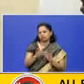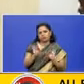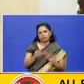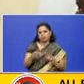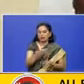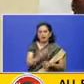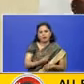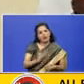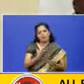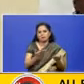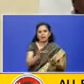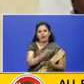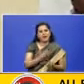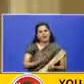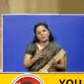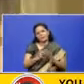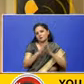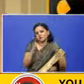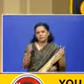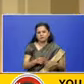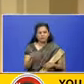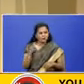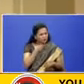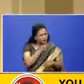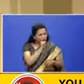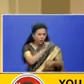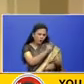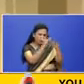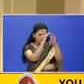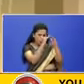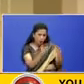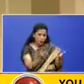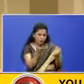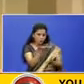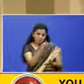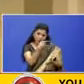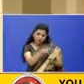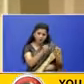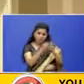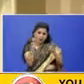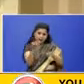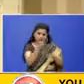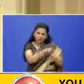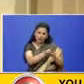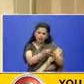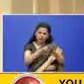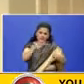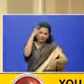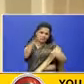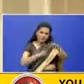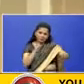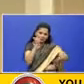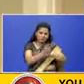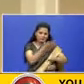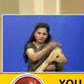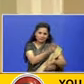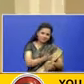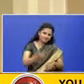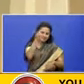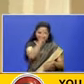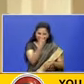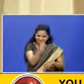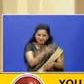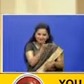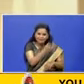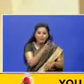खुश है सर, आनंदित हो रहे हैं सब। अब अपने घर में ही खुद ही बिजली का कारखाना के मालिक बन गए, खुद का